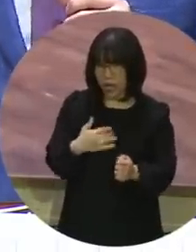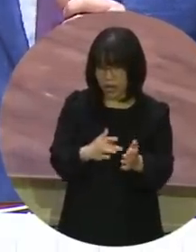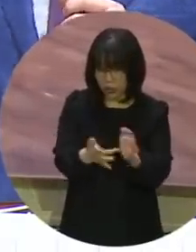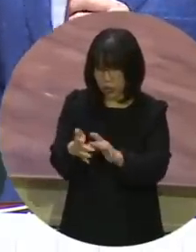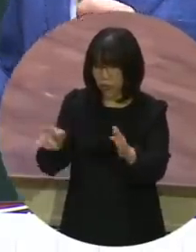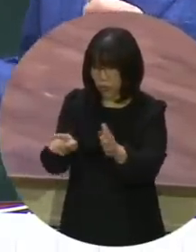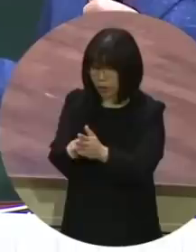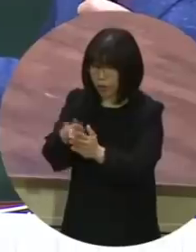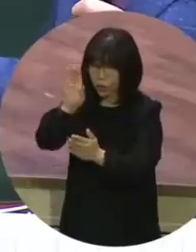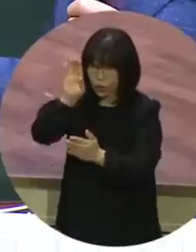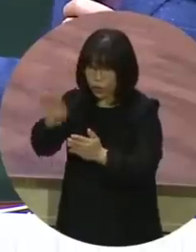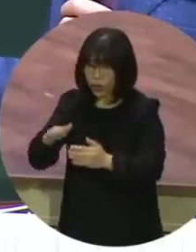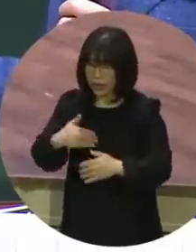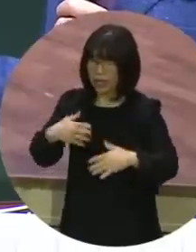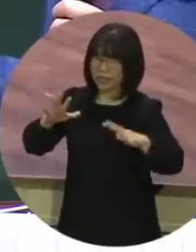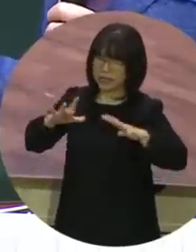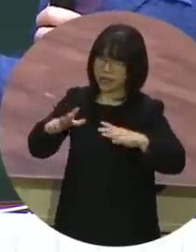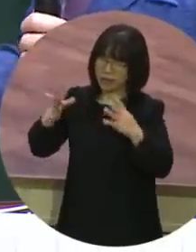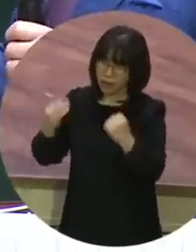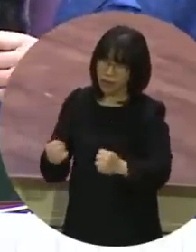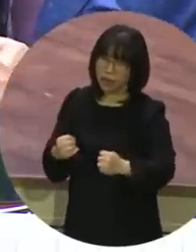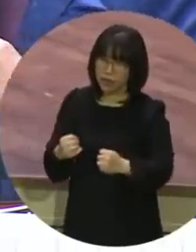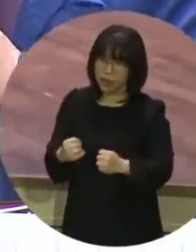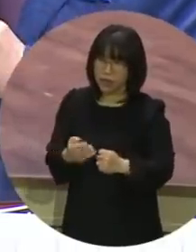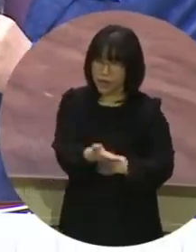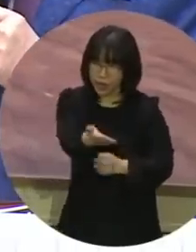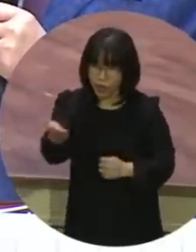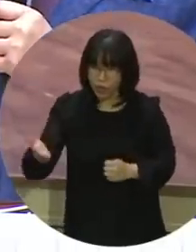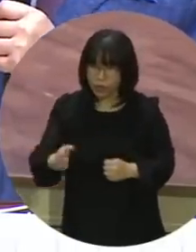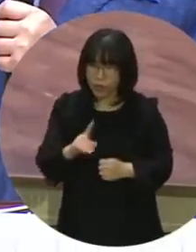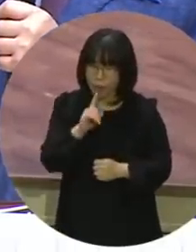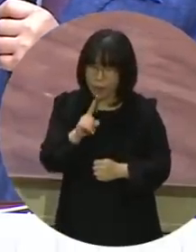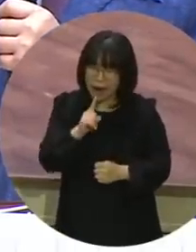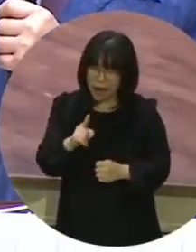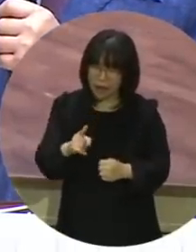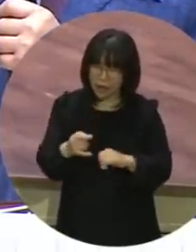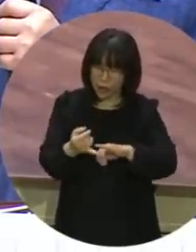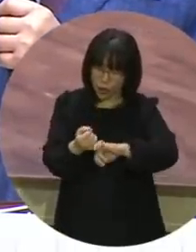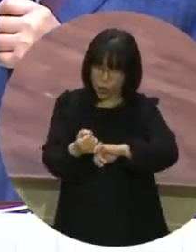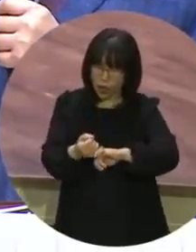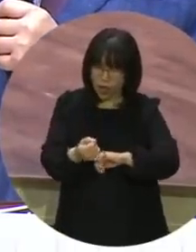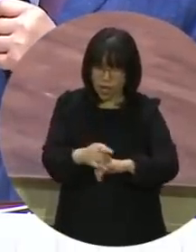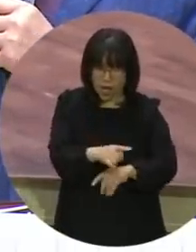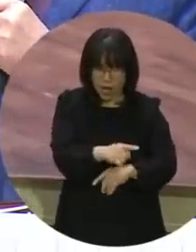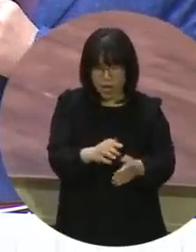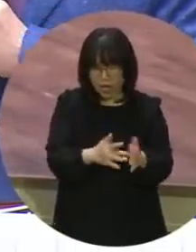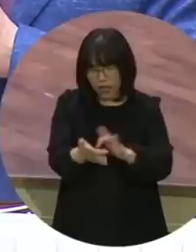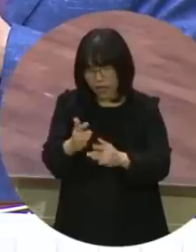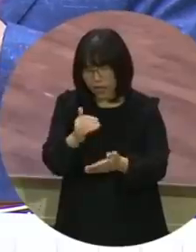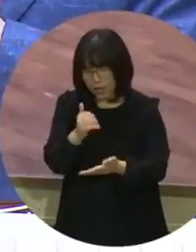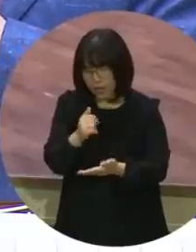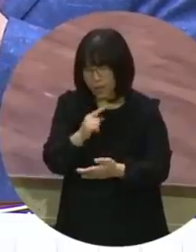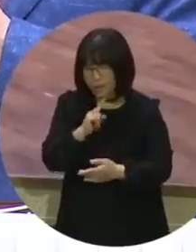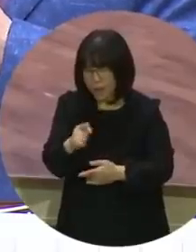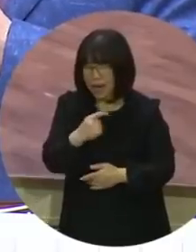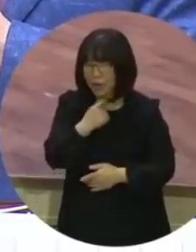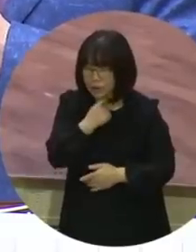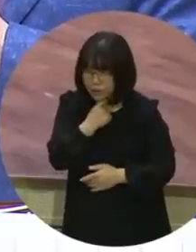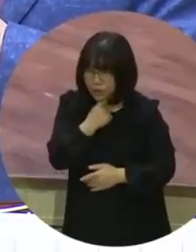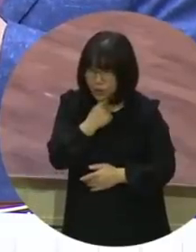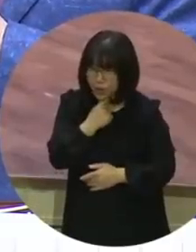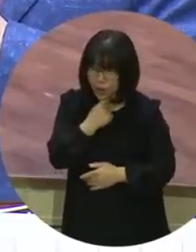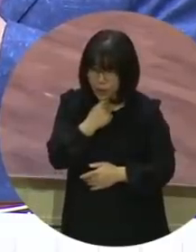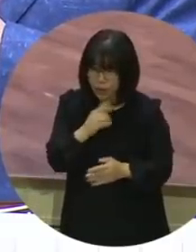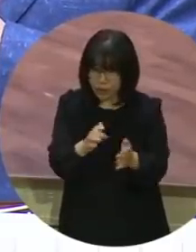있다. 할 말이 생기. 할 말이 얼마나 말이 생기는지 몰라. 갈수록. 그래서 예수 믿는 사람을 뭐라 합니까?